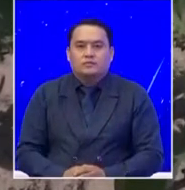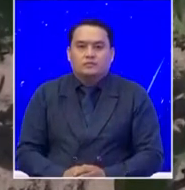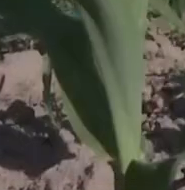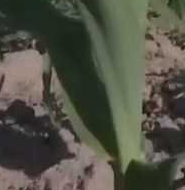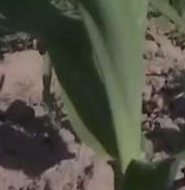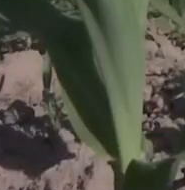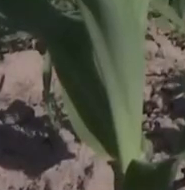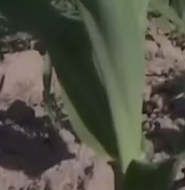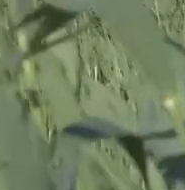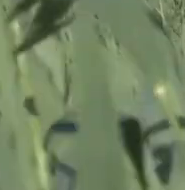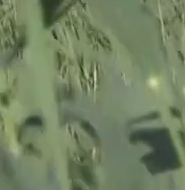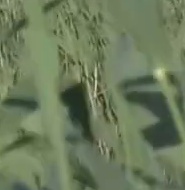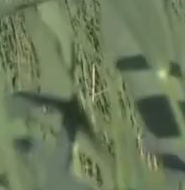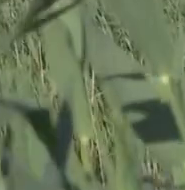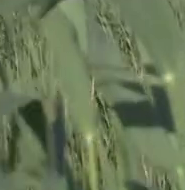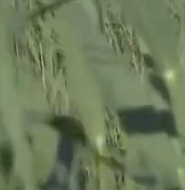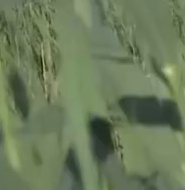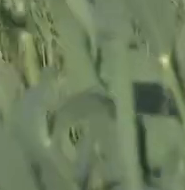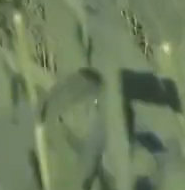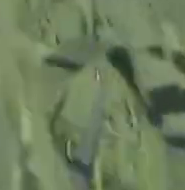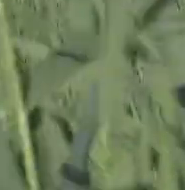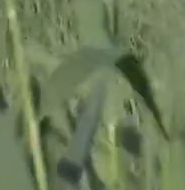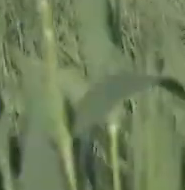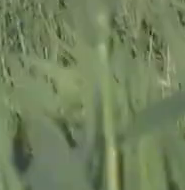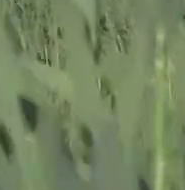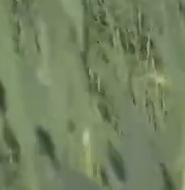Жазира Исаева, Мадиба Ибасынов, телеканал ЖТСУ.